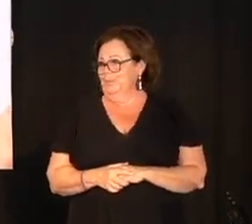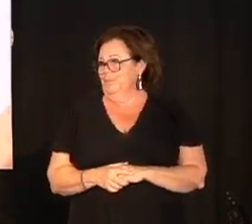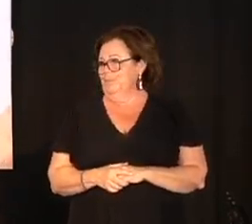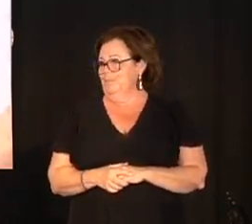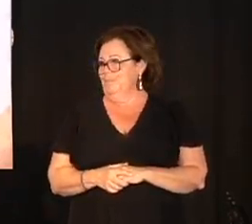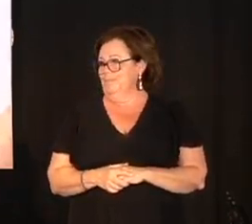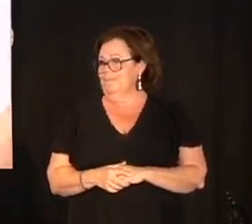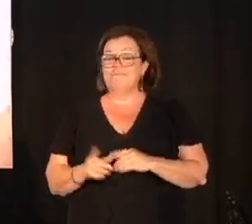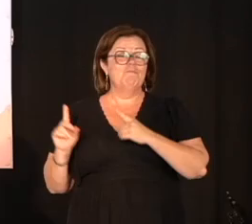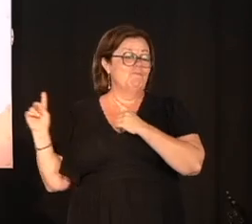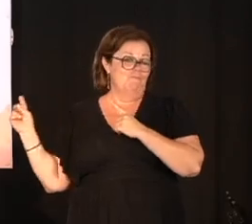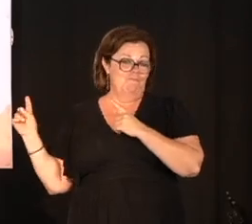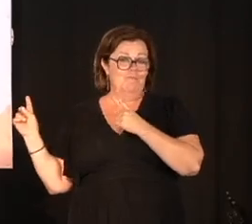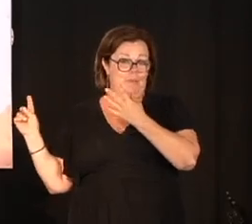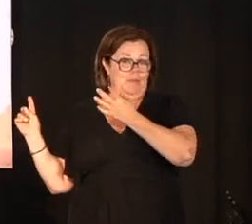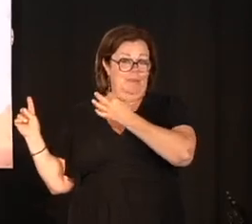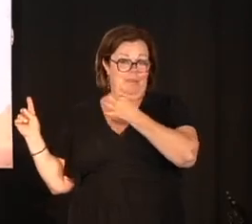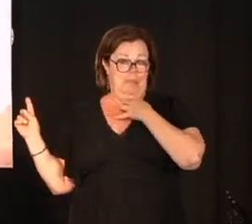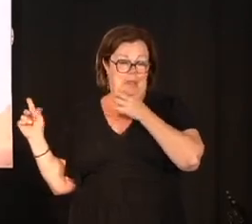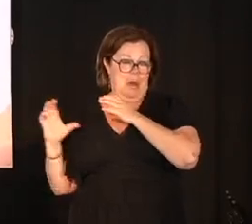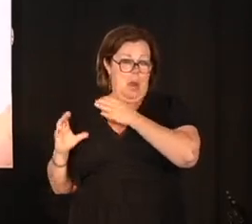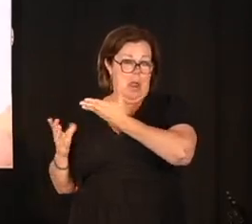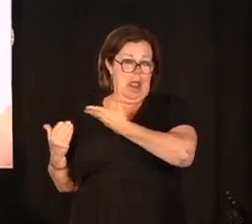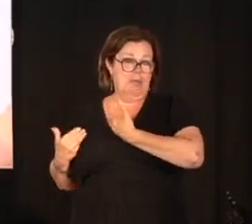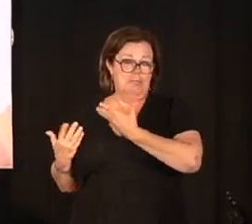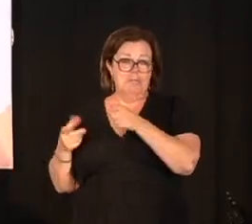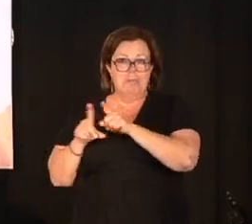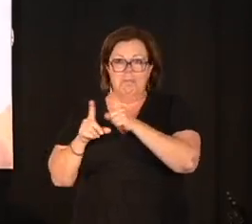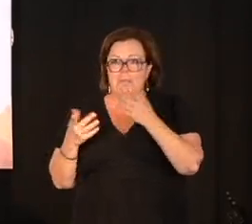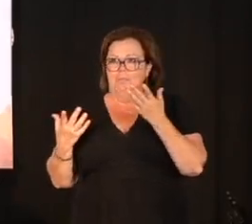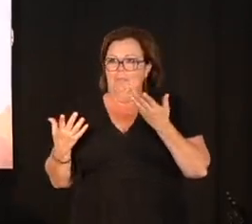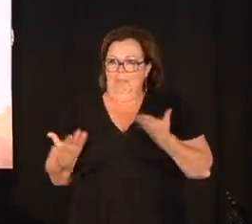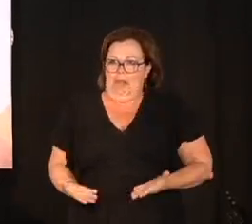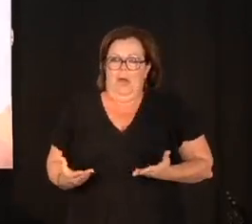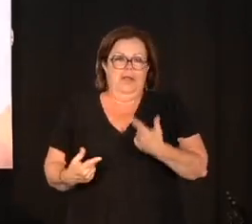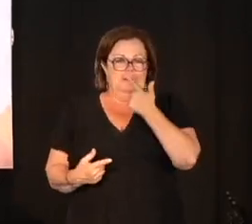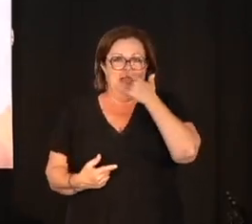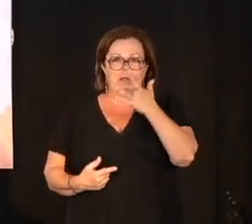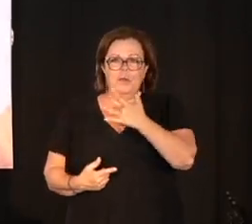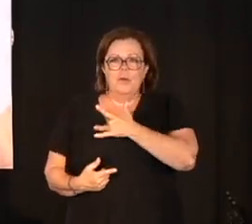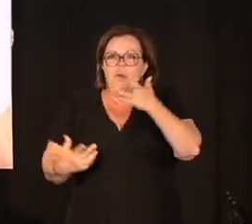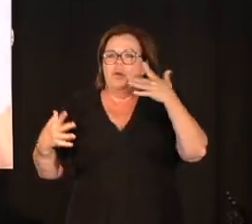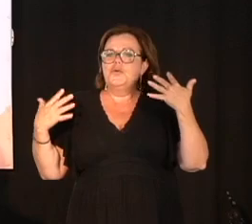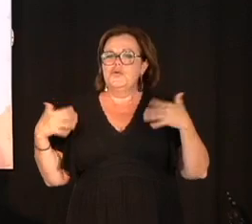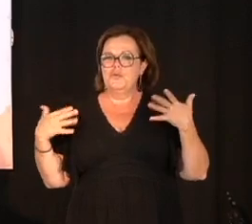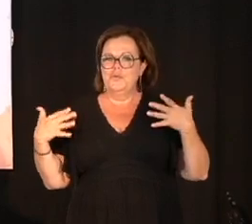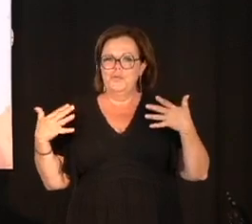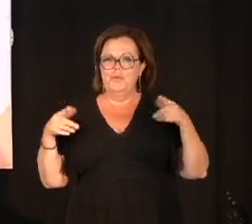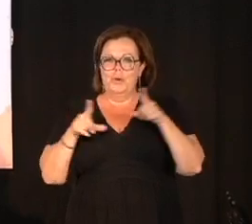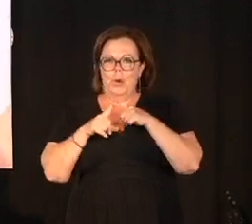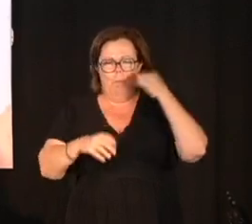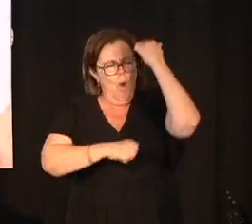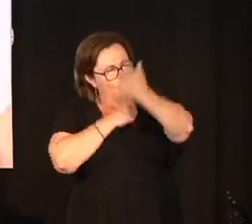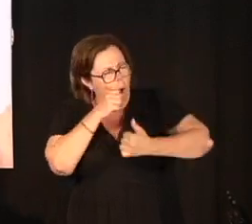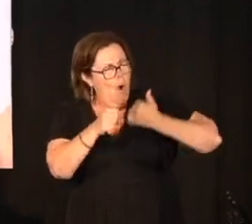Oui, comme a dit Liora, c'est un moment quand même qui nous touche parce que c'est la fin d'une année